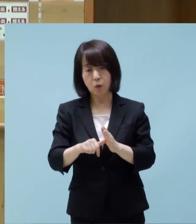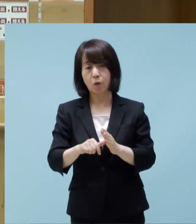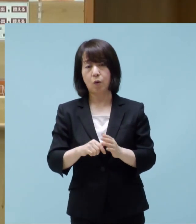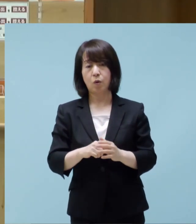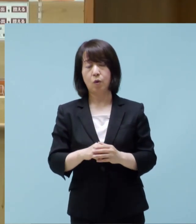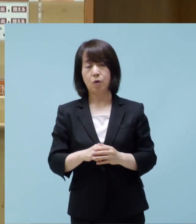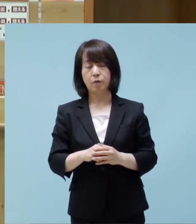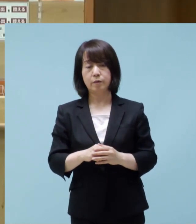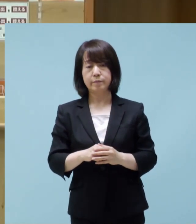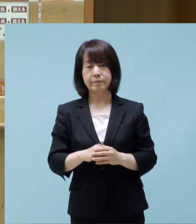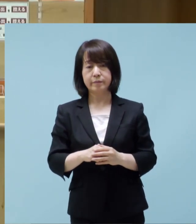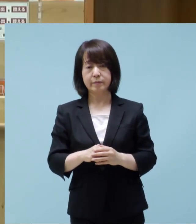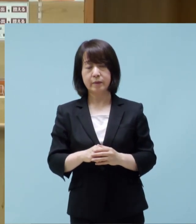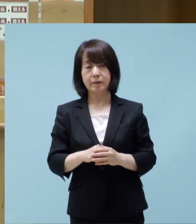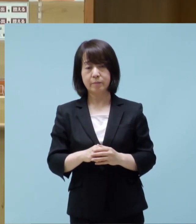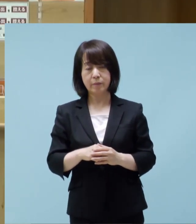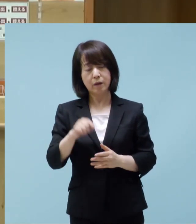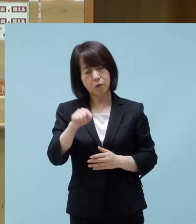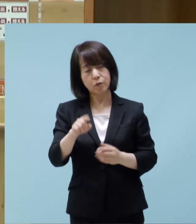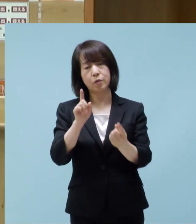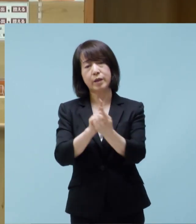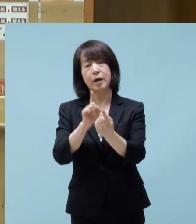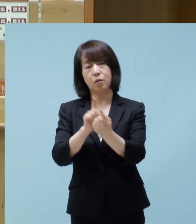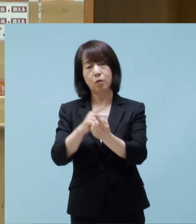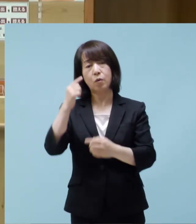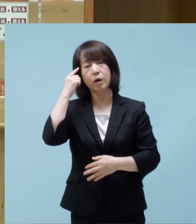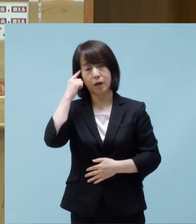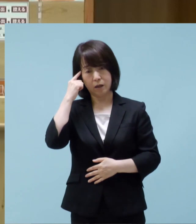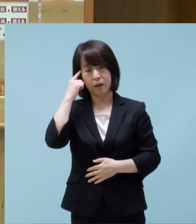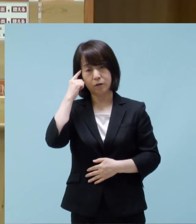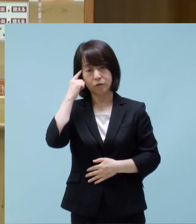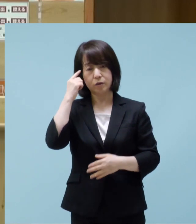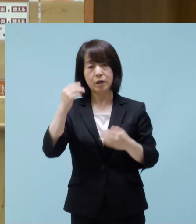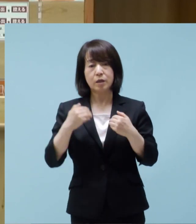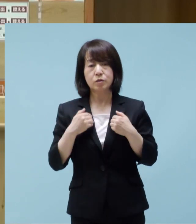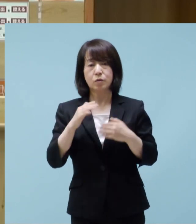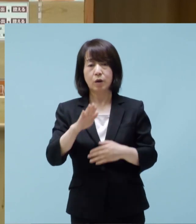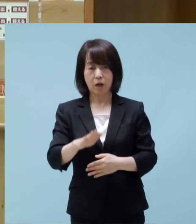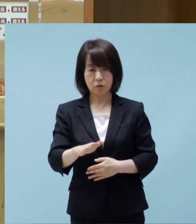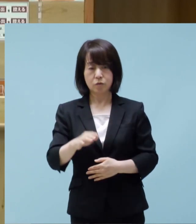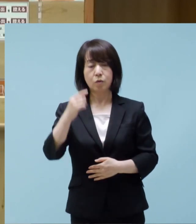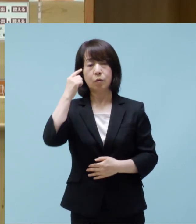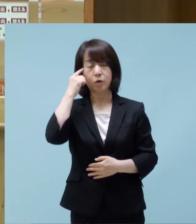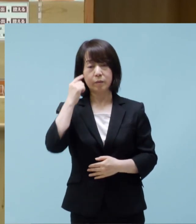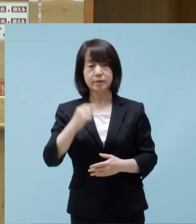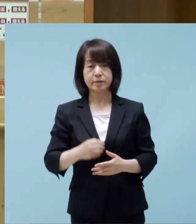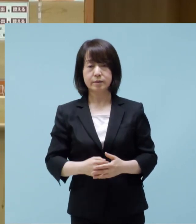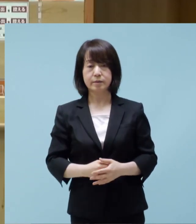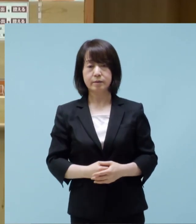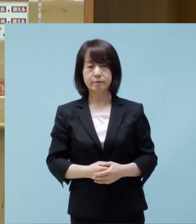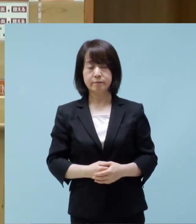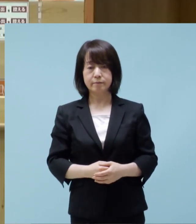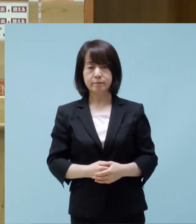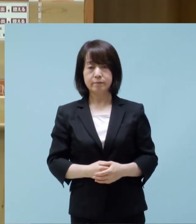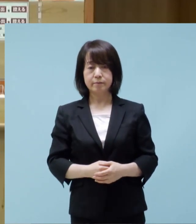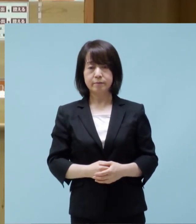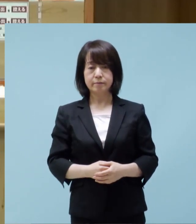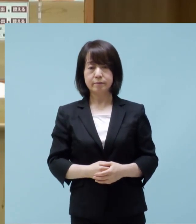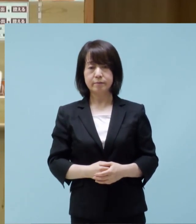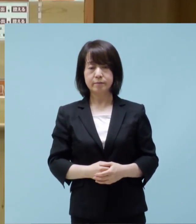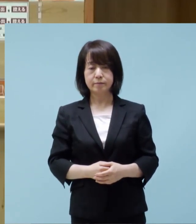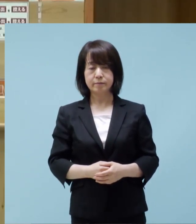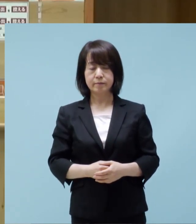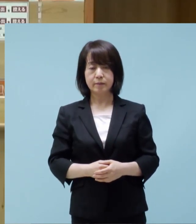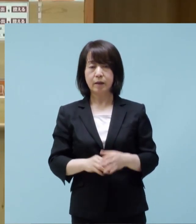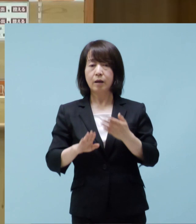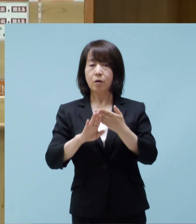形での対応を考えていくっていうことが一つタイミングとしてあるんじゃないかなと思ってます。 よろしいですか。他にご質問